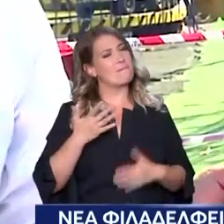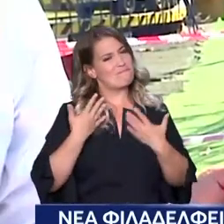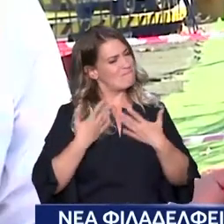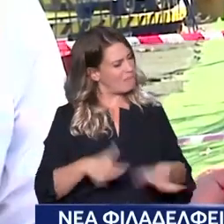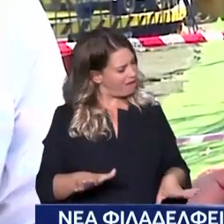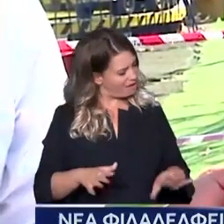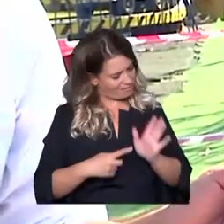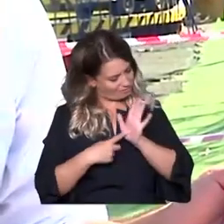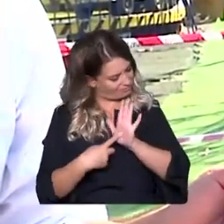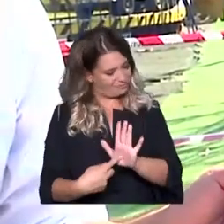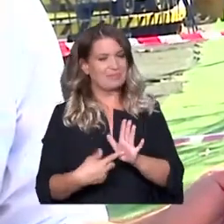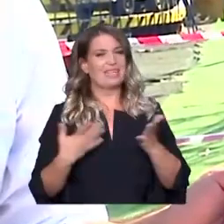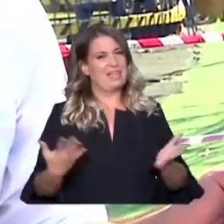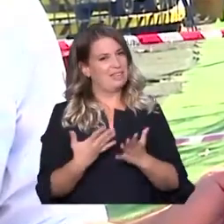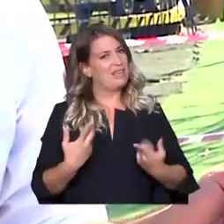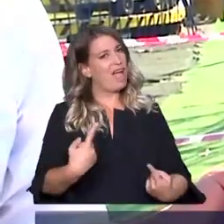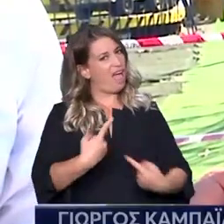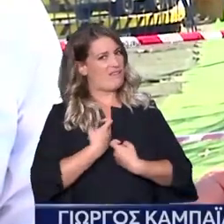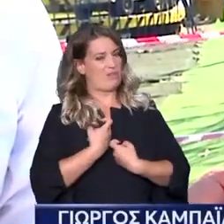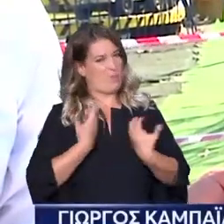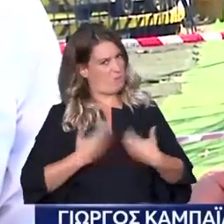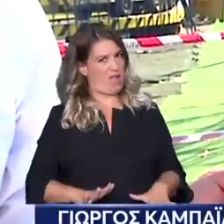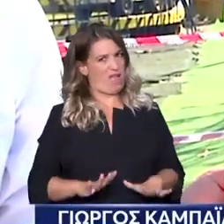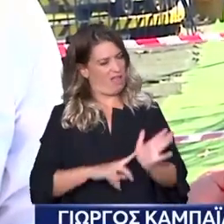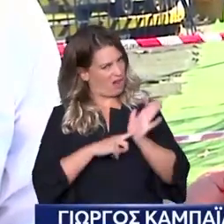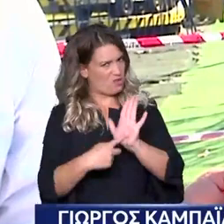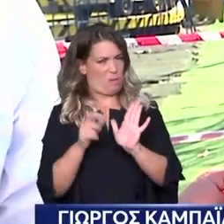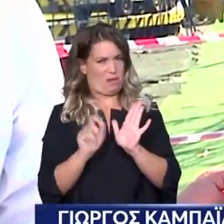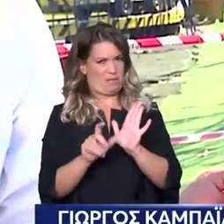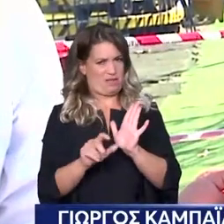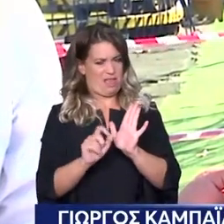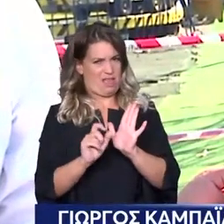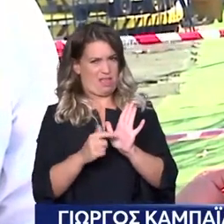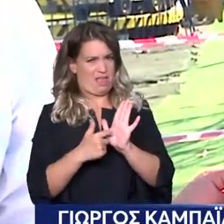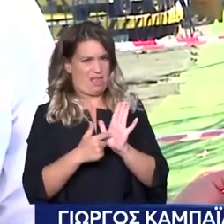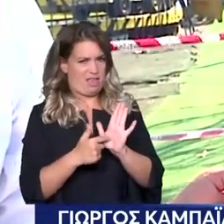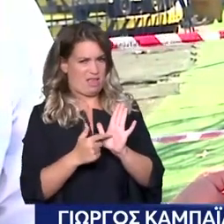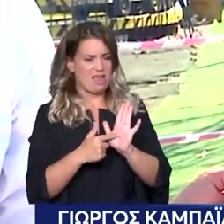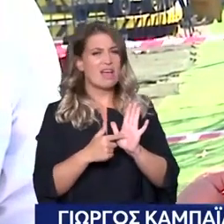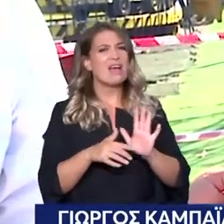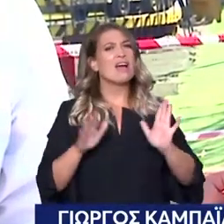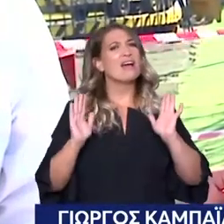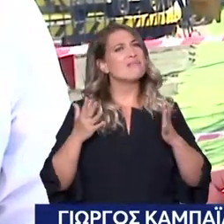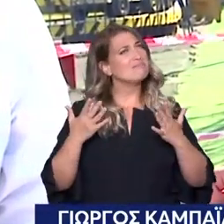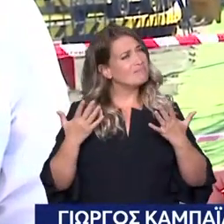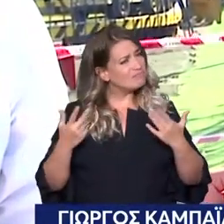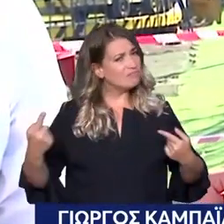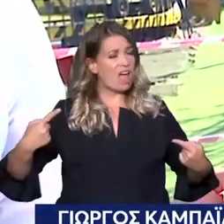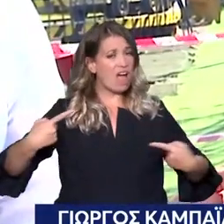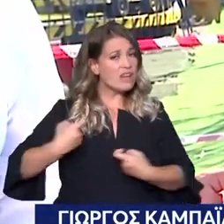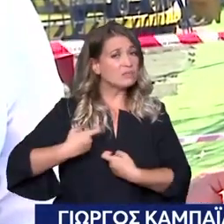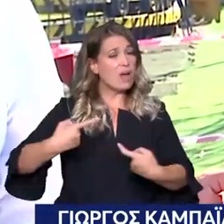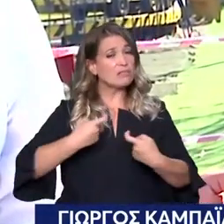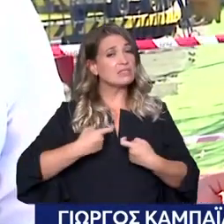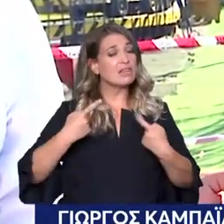σας παρουσιάσουμε κάποια απειλητικά μηνύματα τα οποία δεχτήκαμε. Και δεν θα σας παρουσιάσουμε τα απειλητικά μηνύματα μόνο. Θα σας πούμε και το